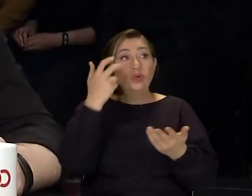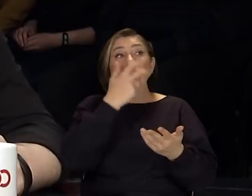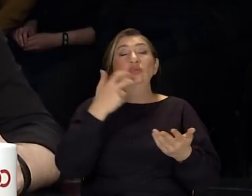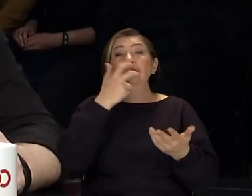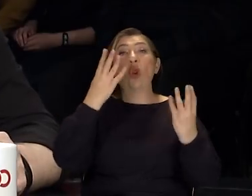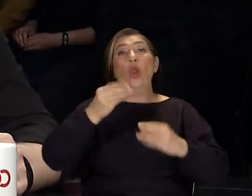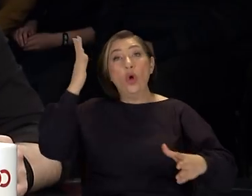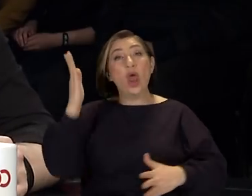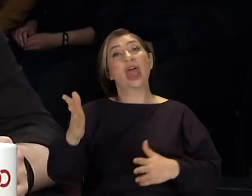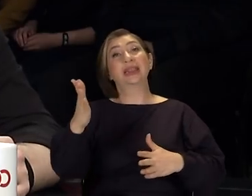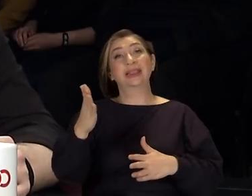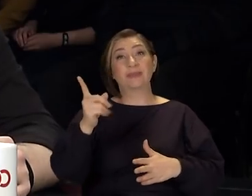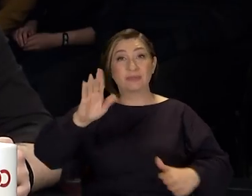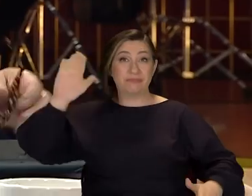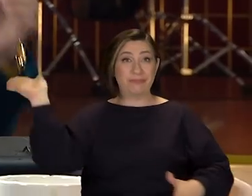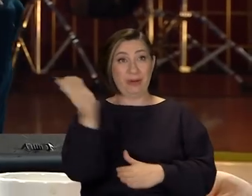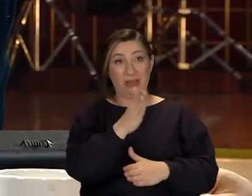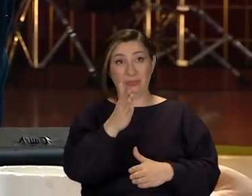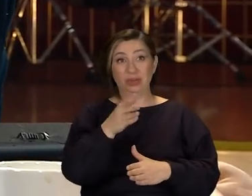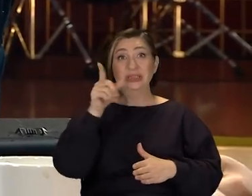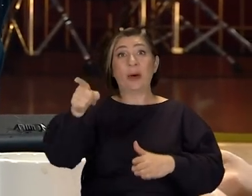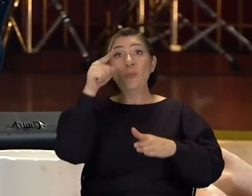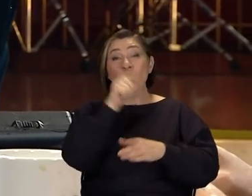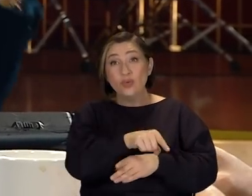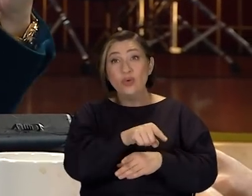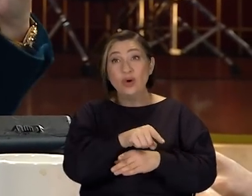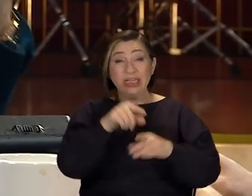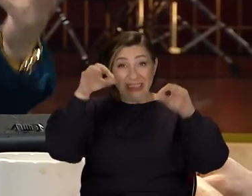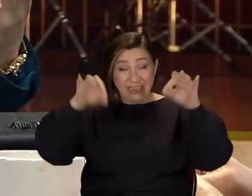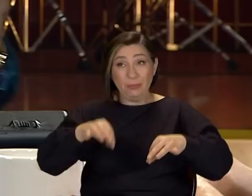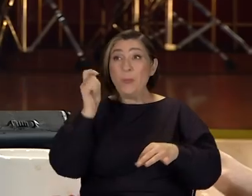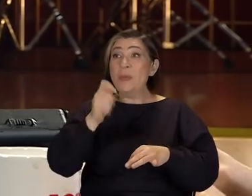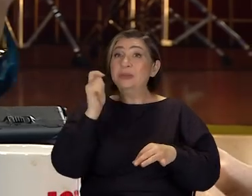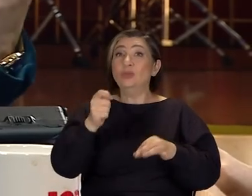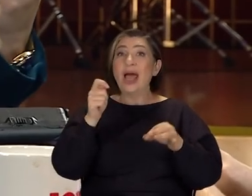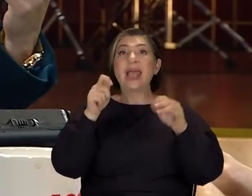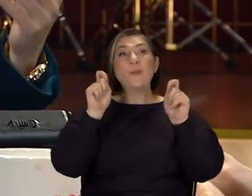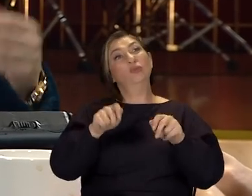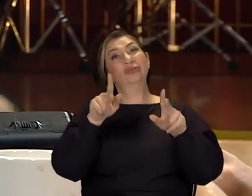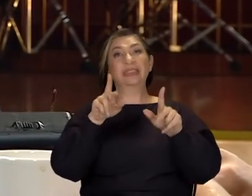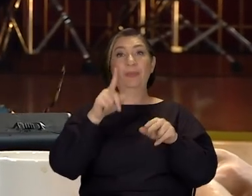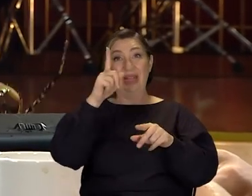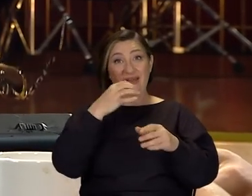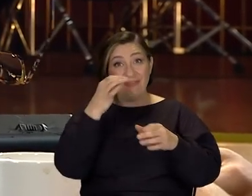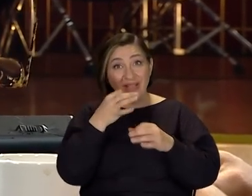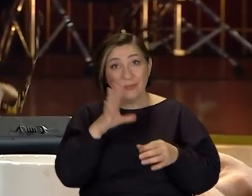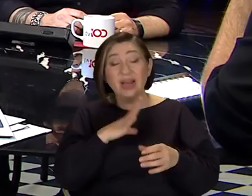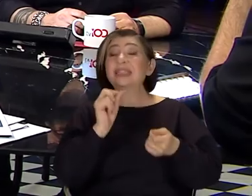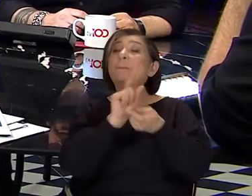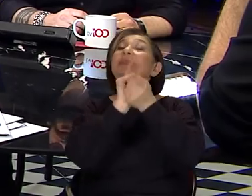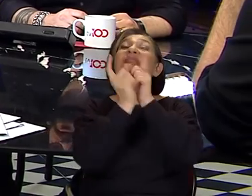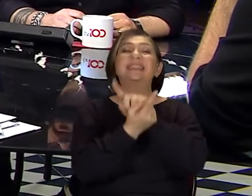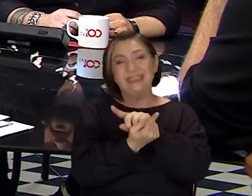ol ulen diye bir tokat patlatmış ve sen bunu şimdi mecburen yapıyormuşsun gibi bir ifade mi var? Tam